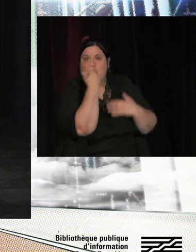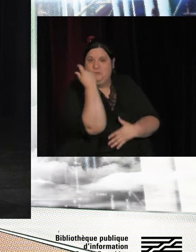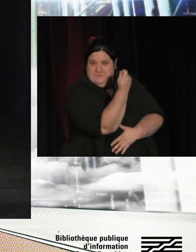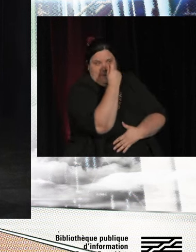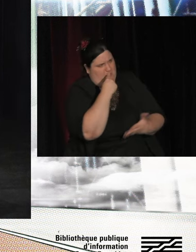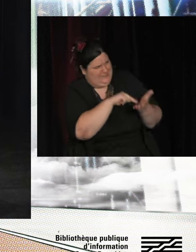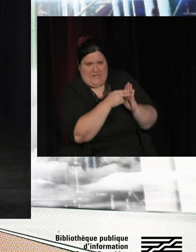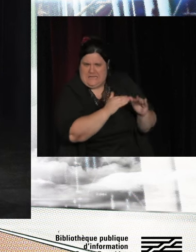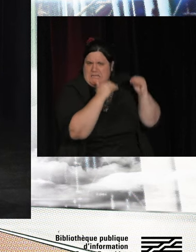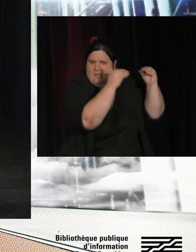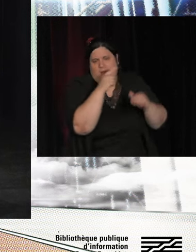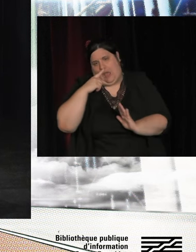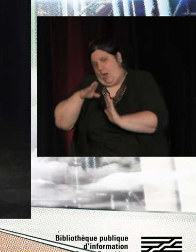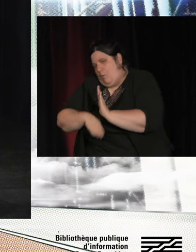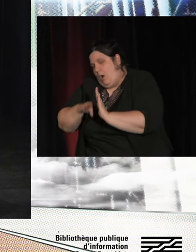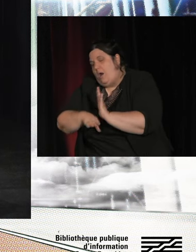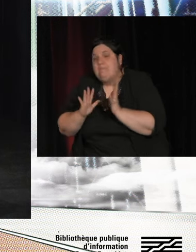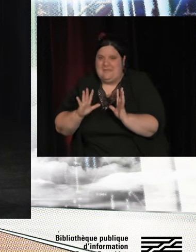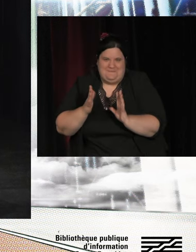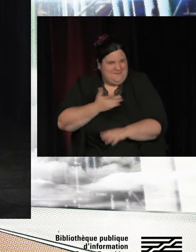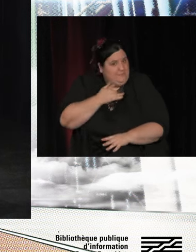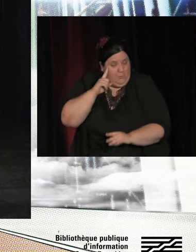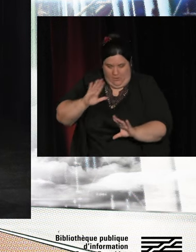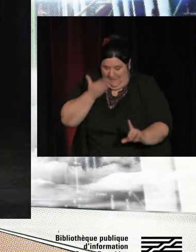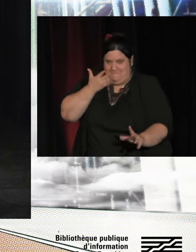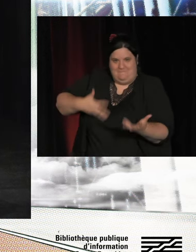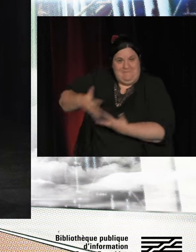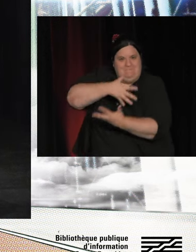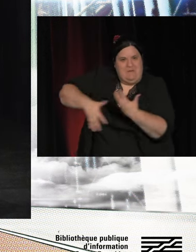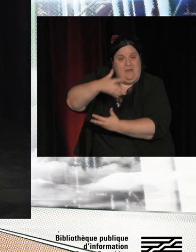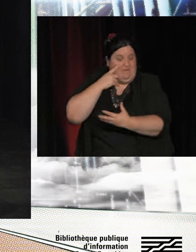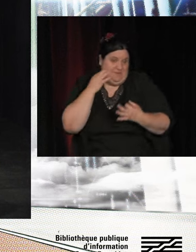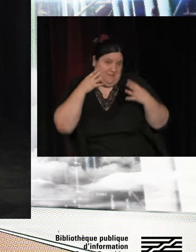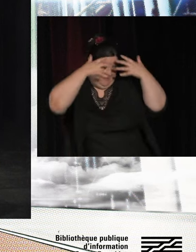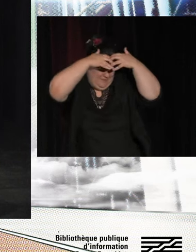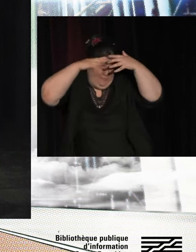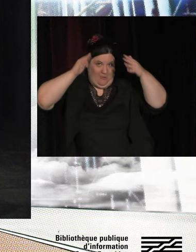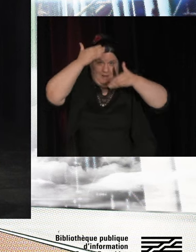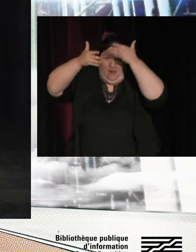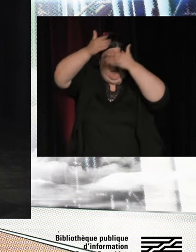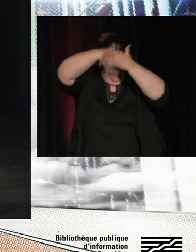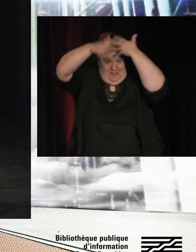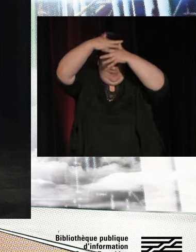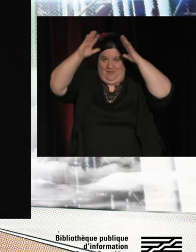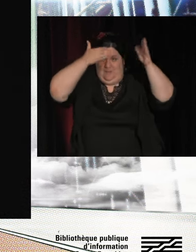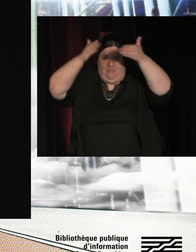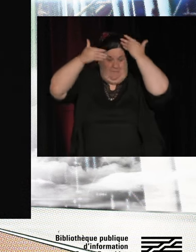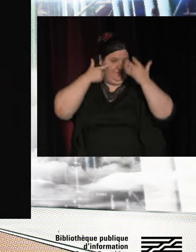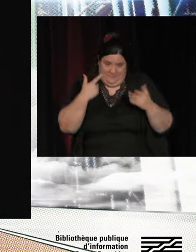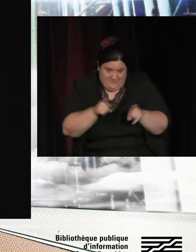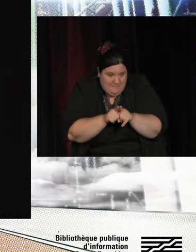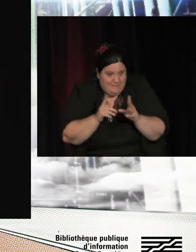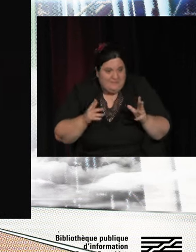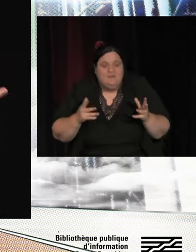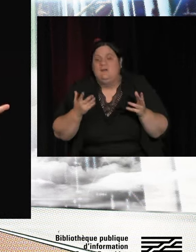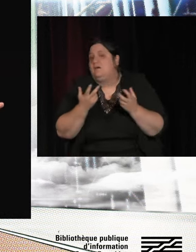que c'est un peu ce qui se passe dans ma tête sur une base quotidienne, on va dire. Tu sais que tu as des tâches qui sont en cours, puis d'un coup, il se